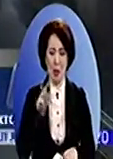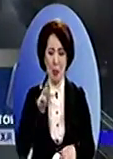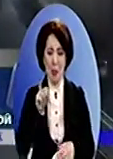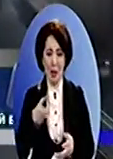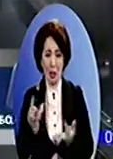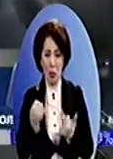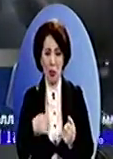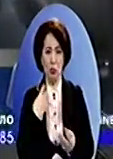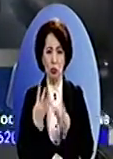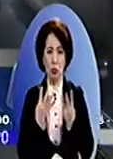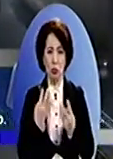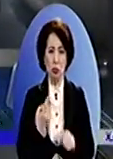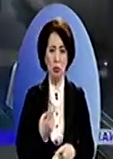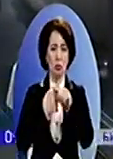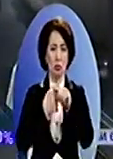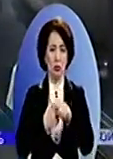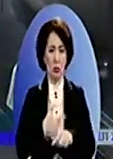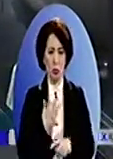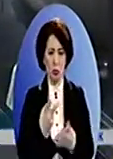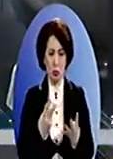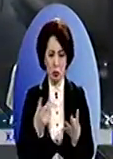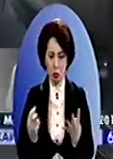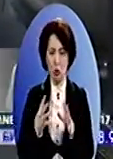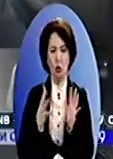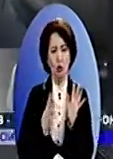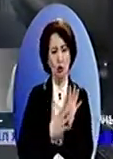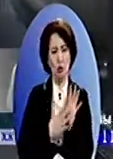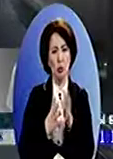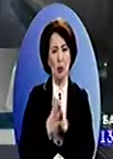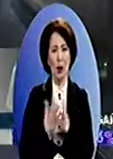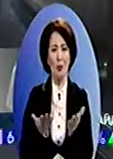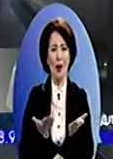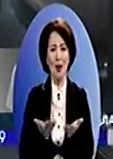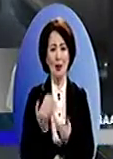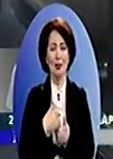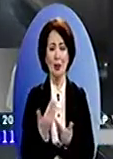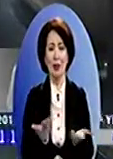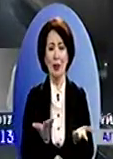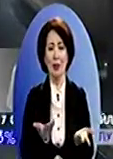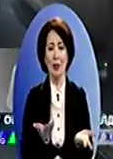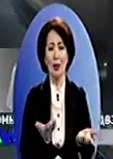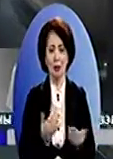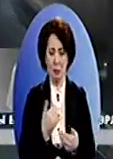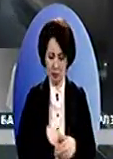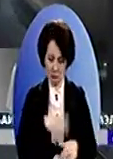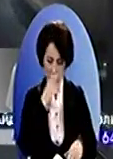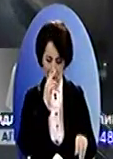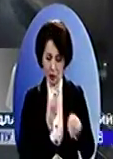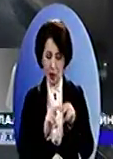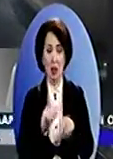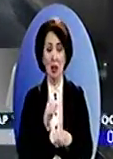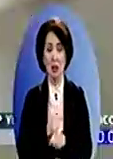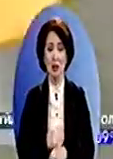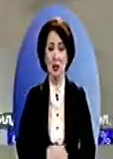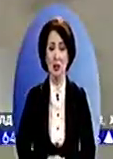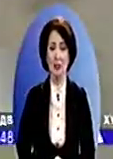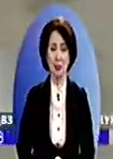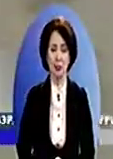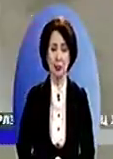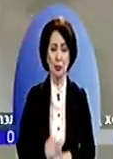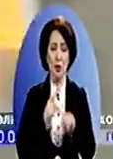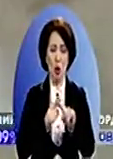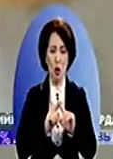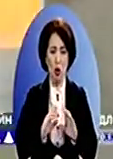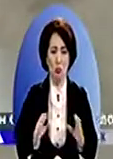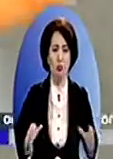болж өссөн байж байгаа. Тэгэхээр яг энэ 9-10 тонны өхөр хаанаас яаж нэмж орж ирсэн бэ гэдэгт бол манай хяналт хувьд ажиллаж байна. Хорио